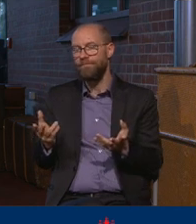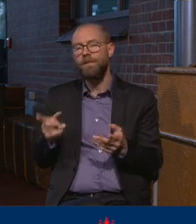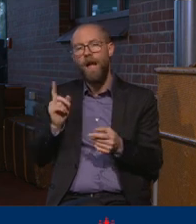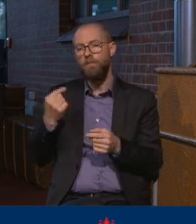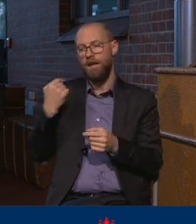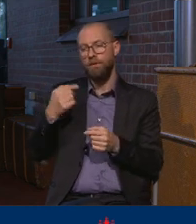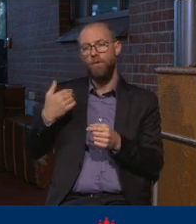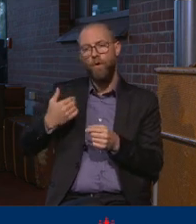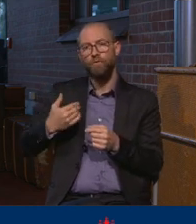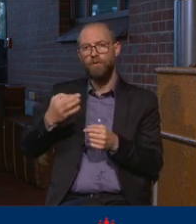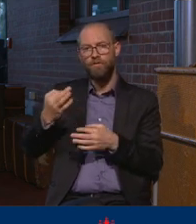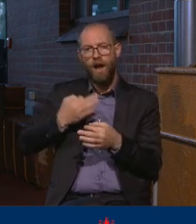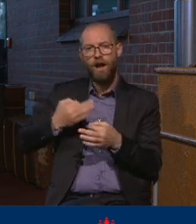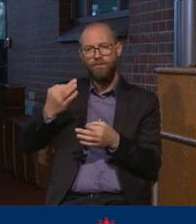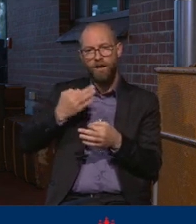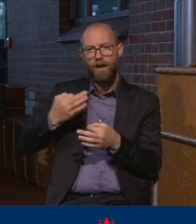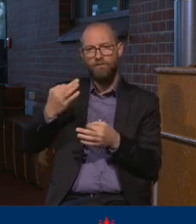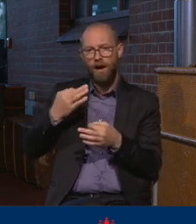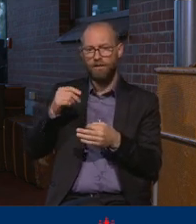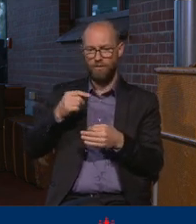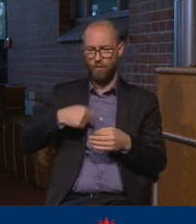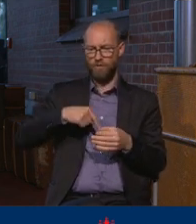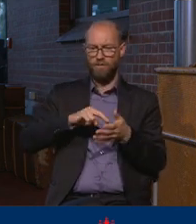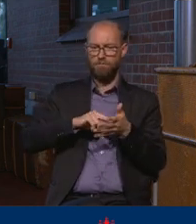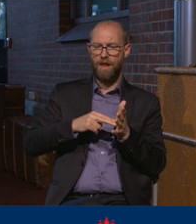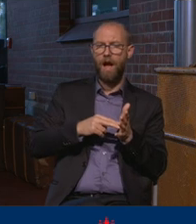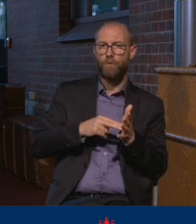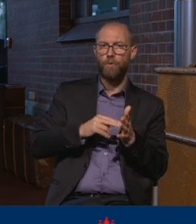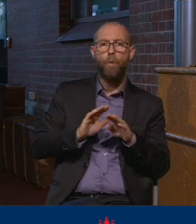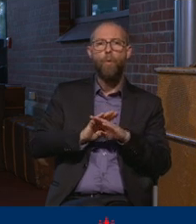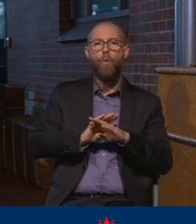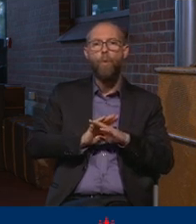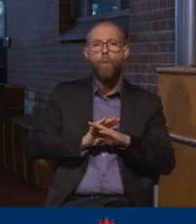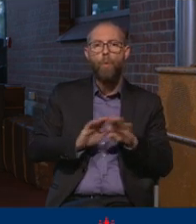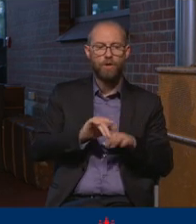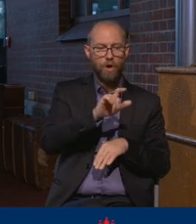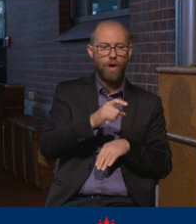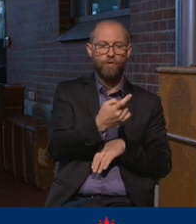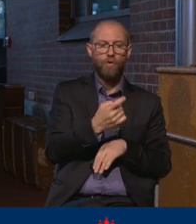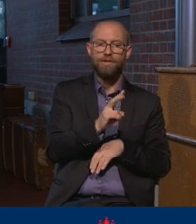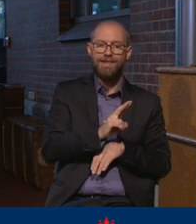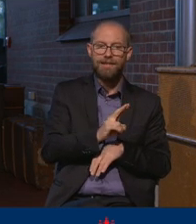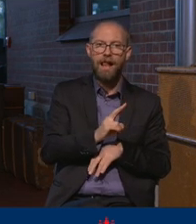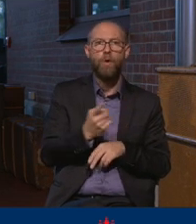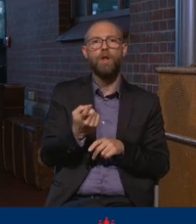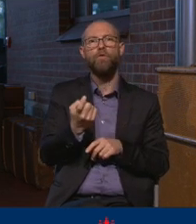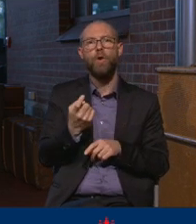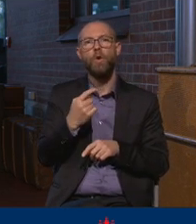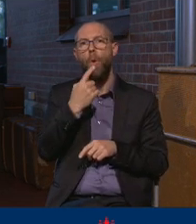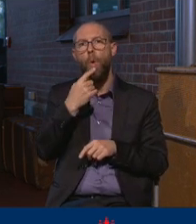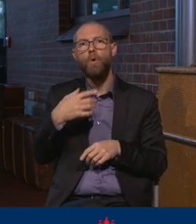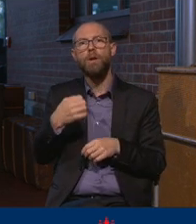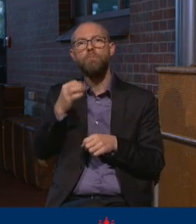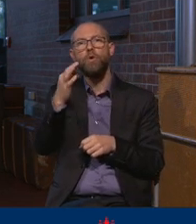auftauchte dass die planung ohne die fehler oder rothenburgsort gemacht und die